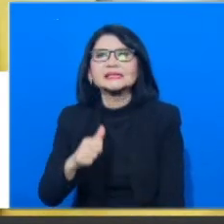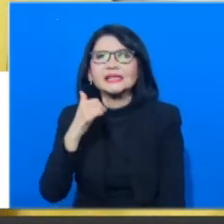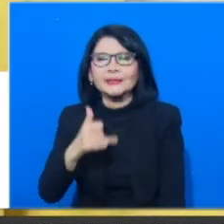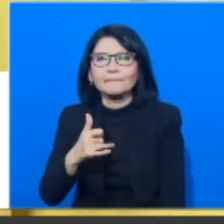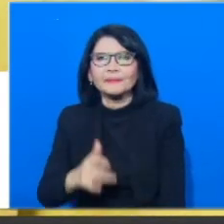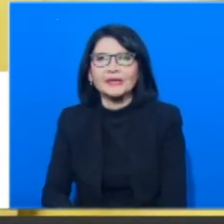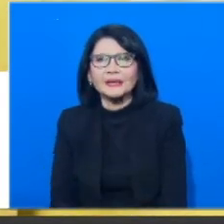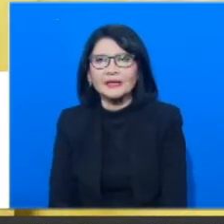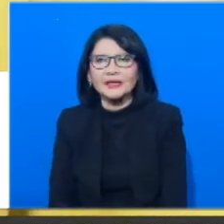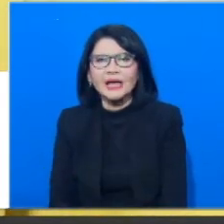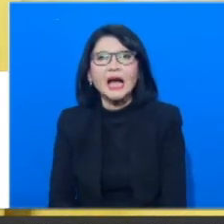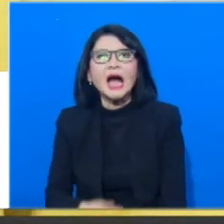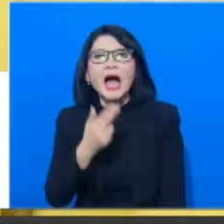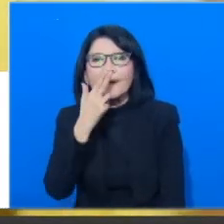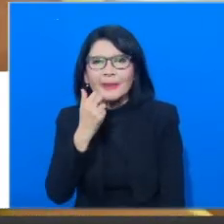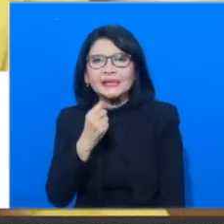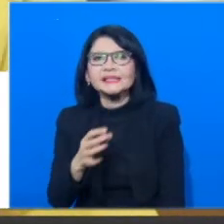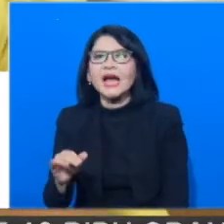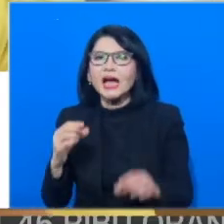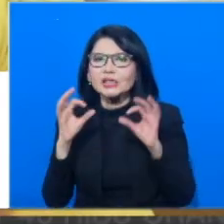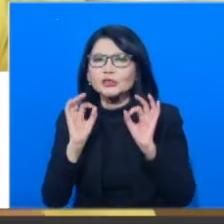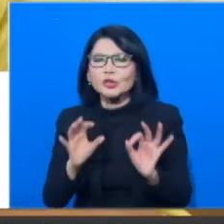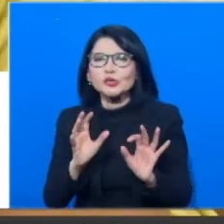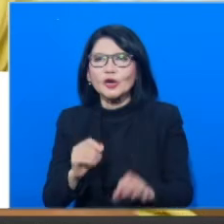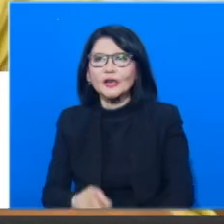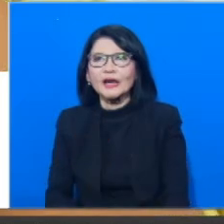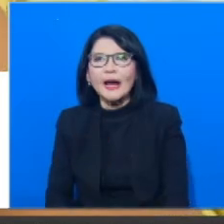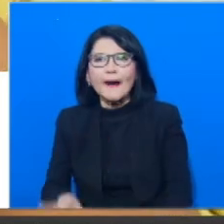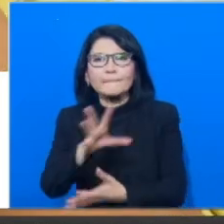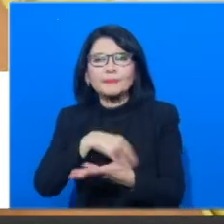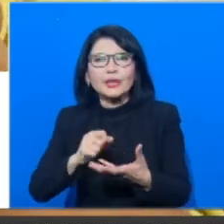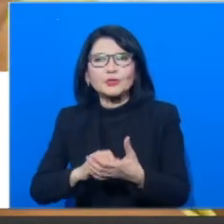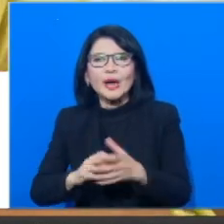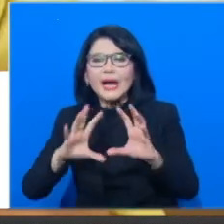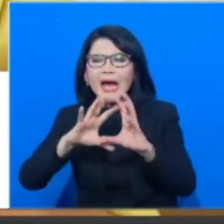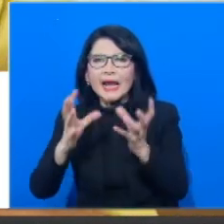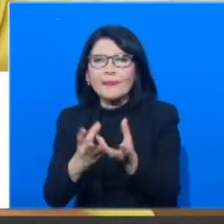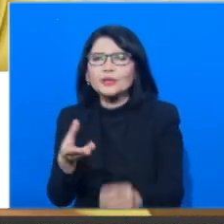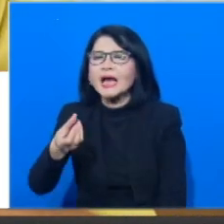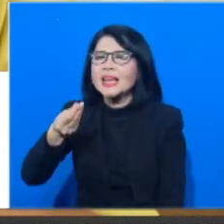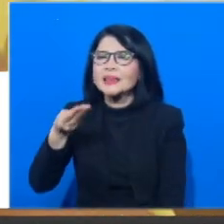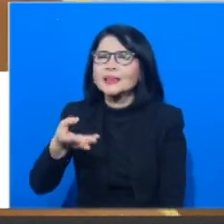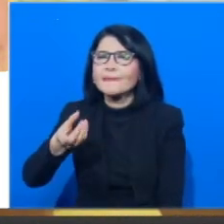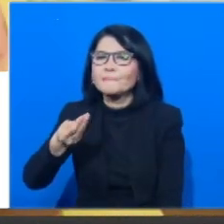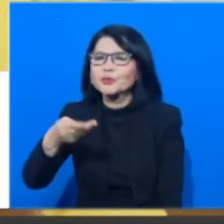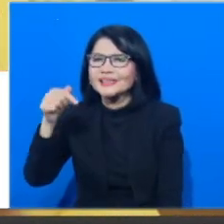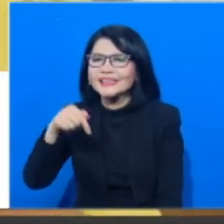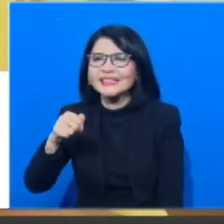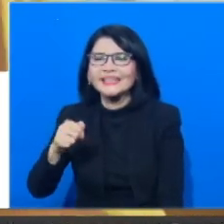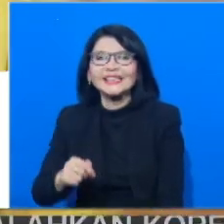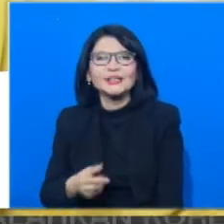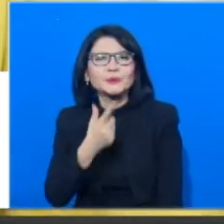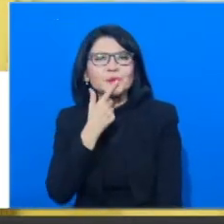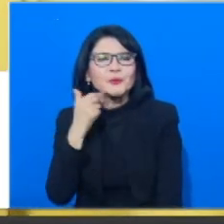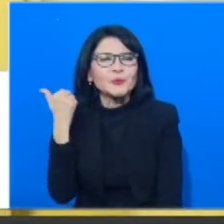gitu ya. Manisnya juga pas. Perpaduan rasa manis labu dan tekstur yang lembut dari donat ini menghadirkan